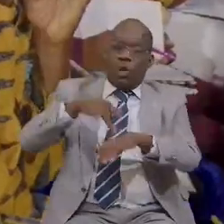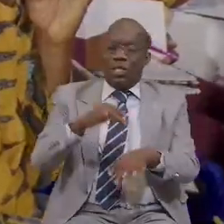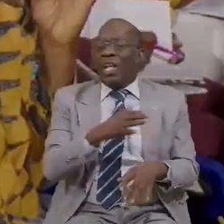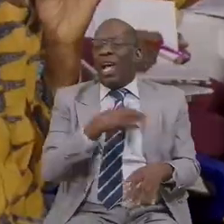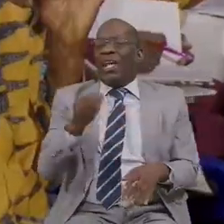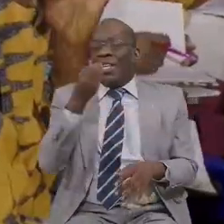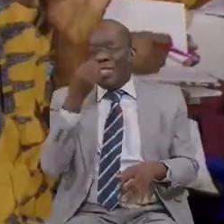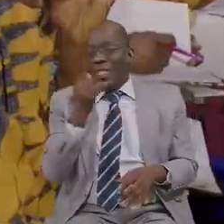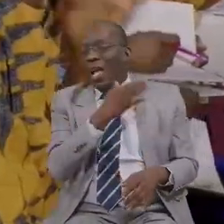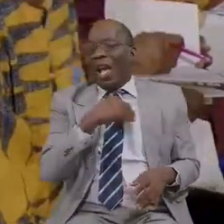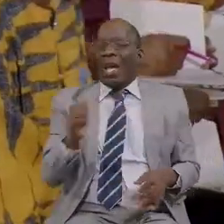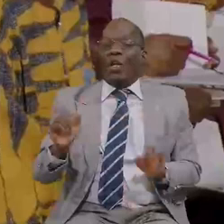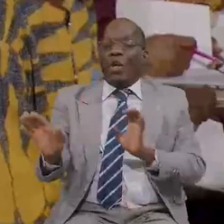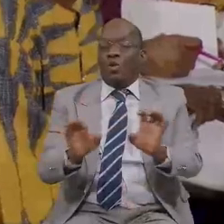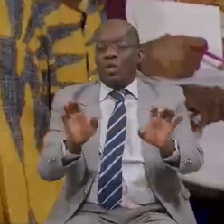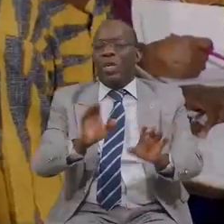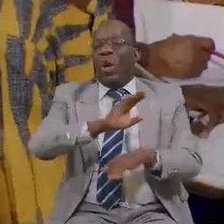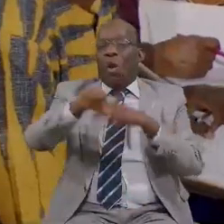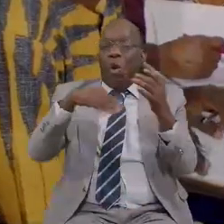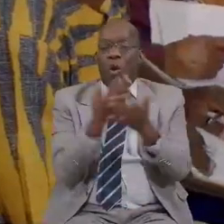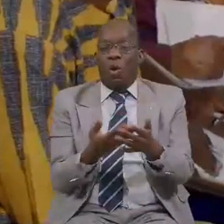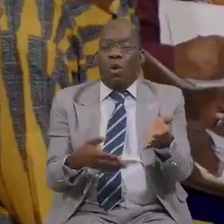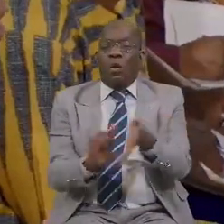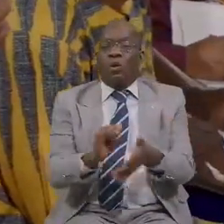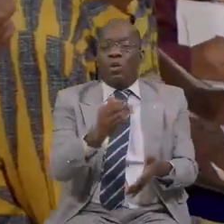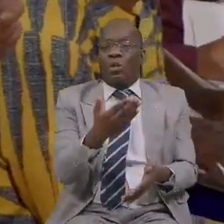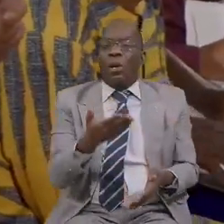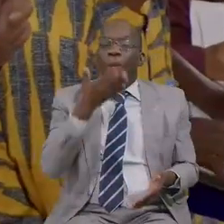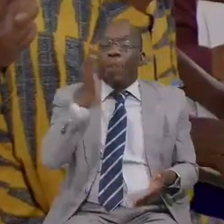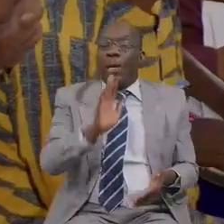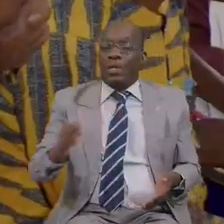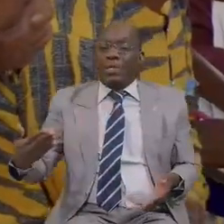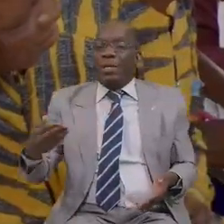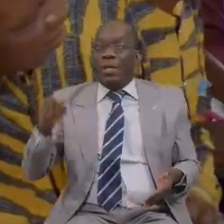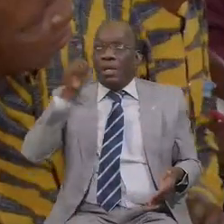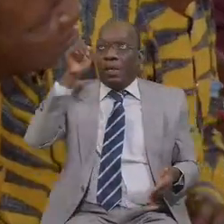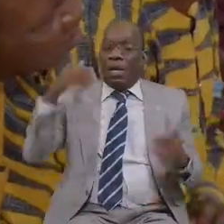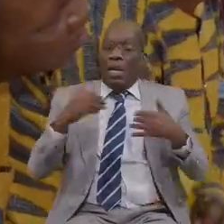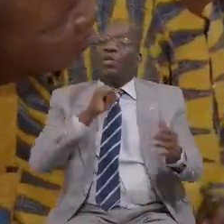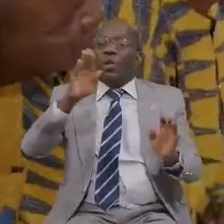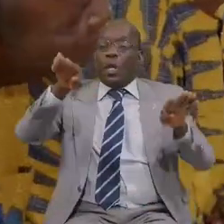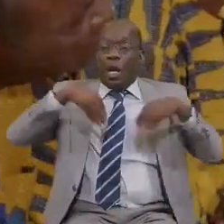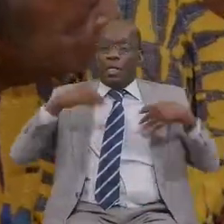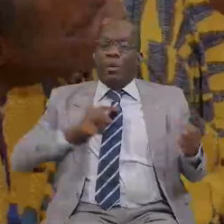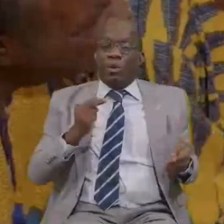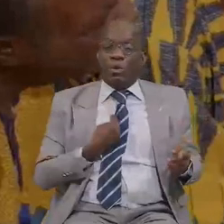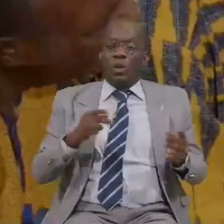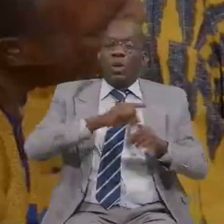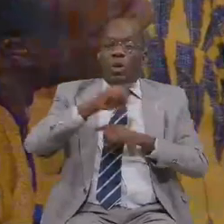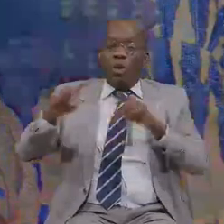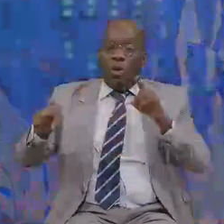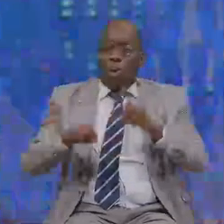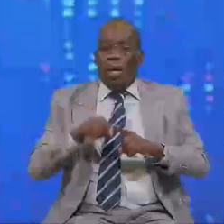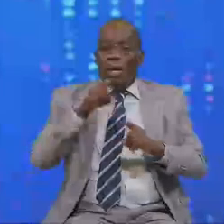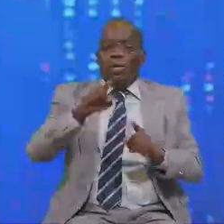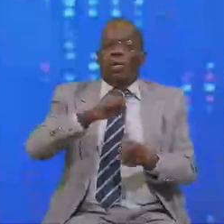d'avaler et de faire toutes ces choses impures, il ne va pas nous recevoir. Mais dès que vous repentez et vous